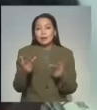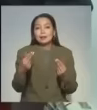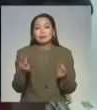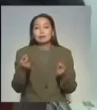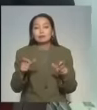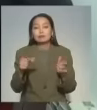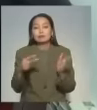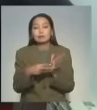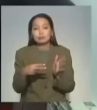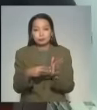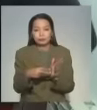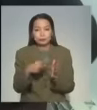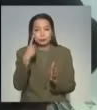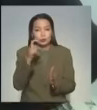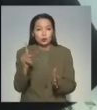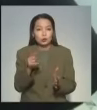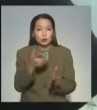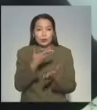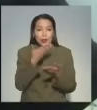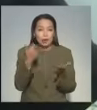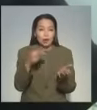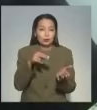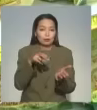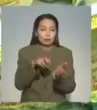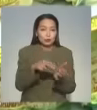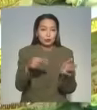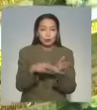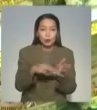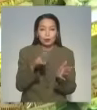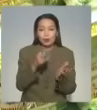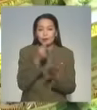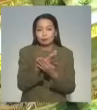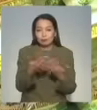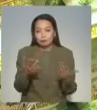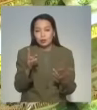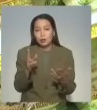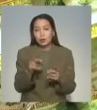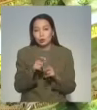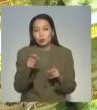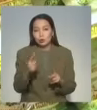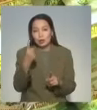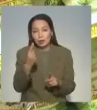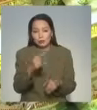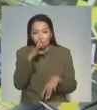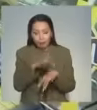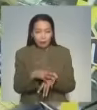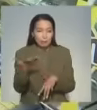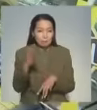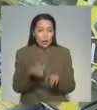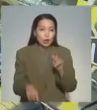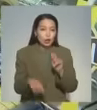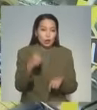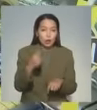Кроме завышенных цен отмечают, что нет накладных и ценников на товары. К слову, только за один день зафиксировано 5 нарушений.